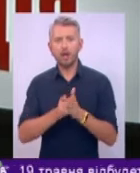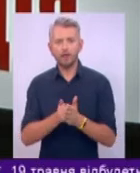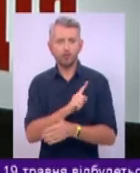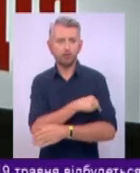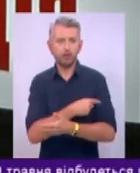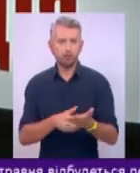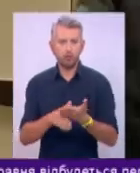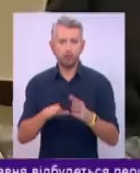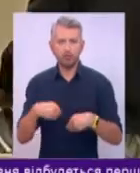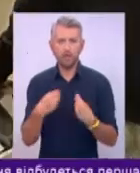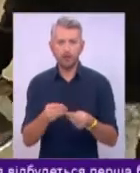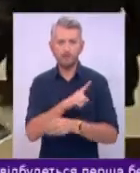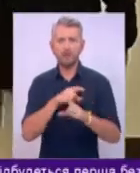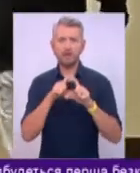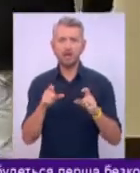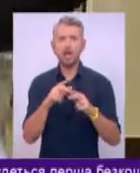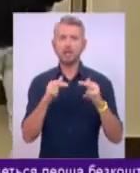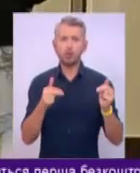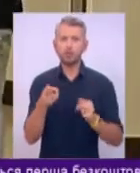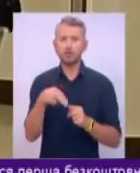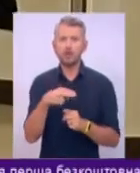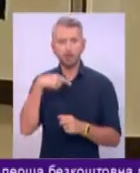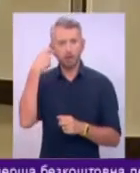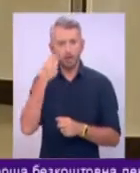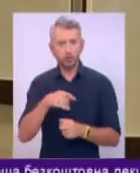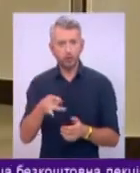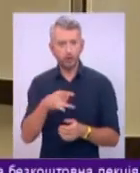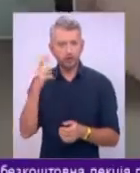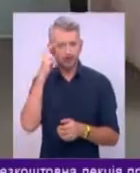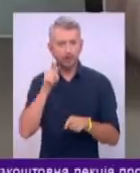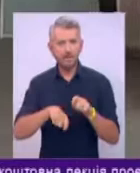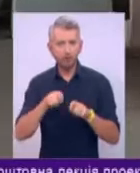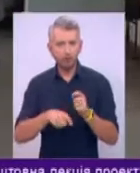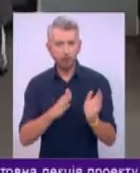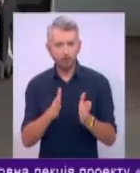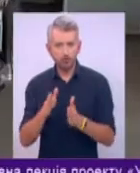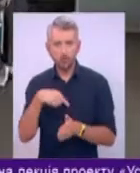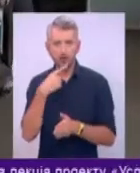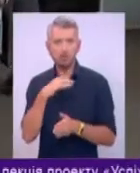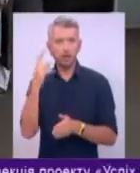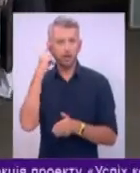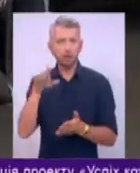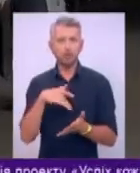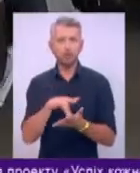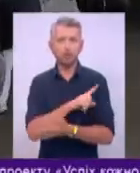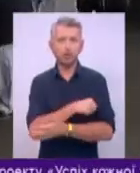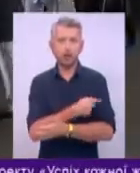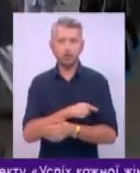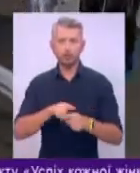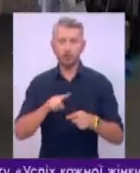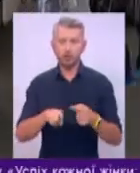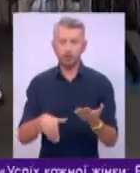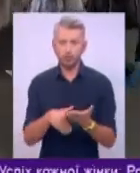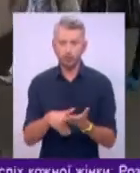надаватимуть у медзакладах Дніпровського, Деснянського та Дарницького районів Києва у тестовому режимі. Зокрема, йдеться про Київську міську клінічну лікарню швидкої